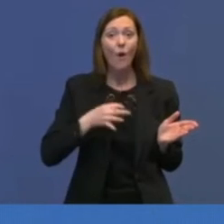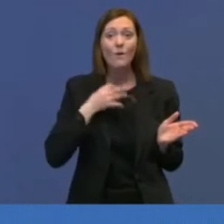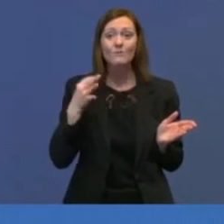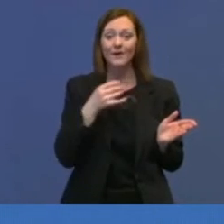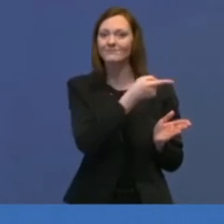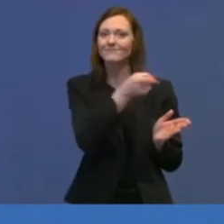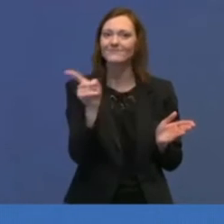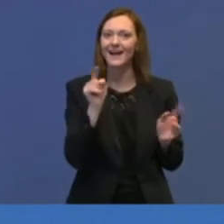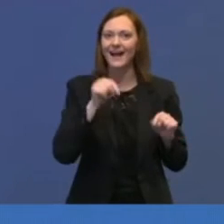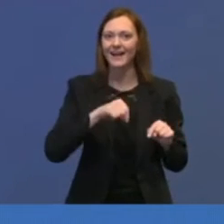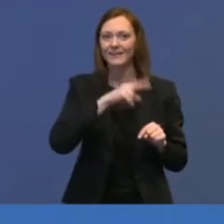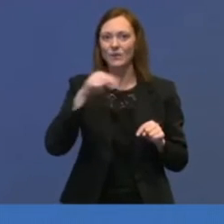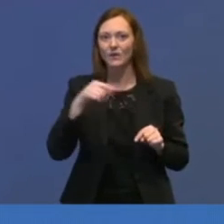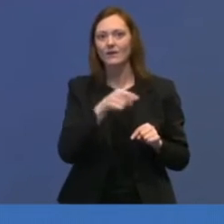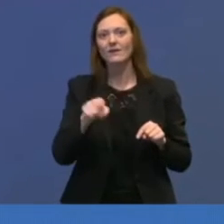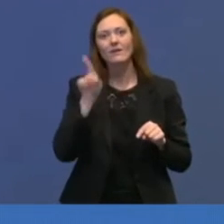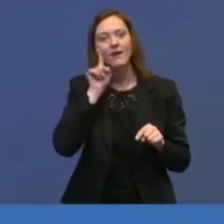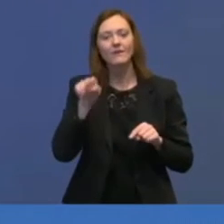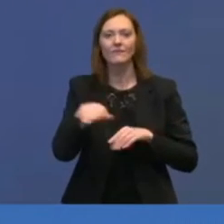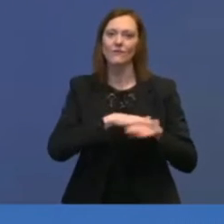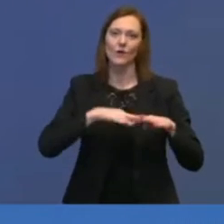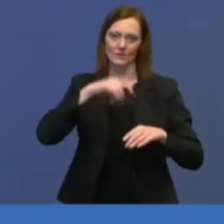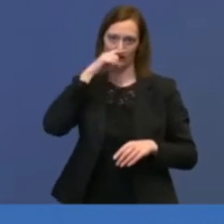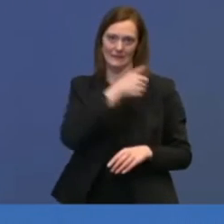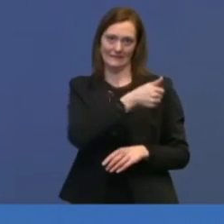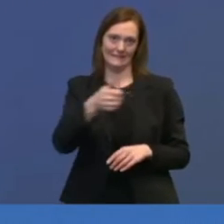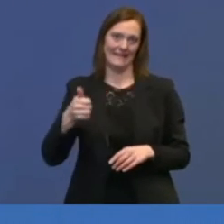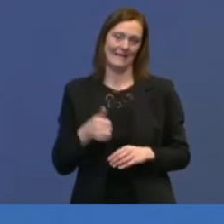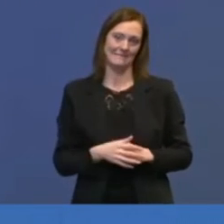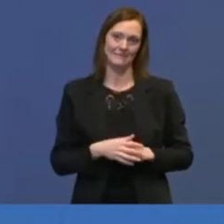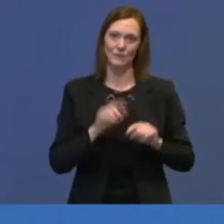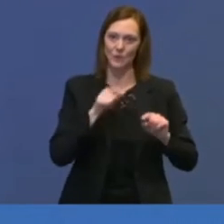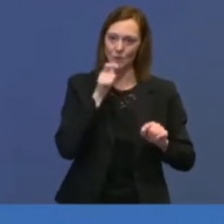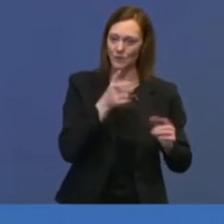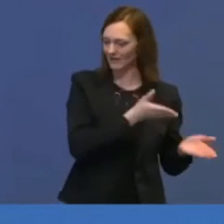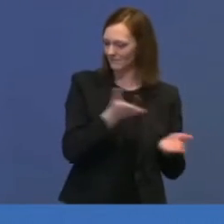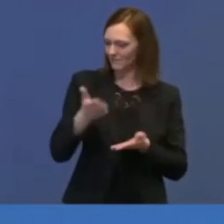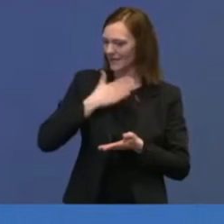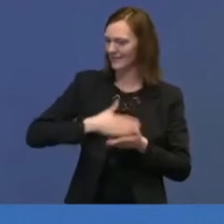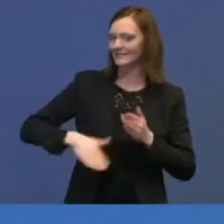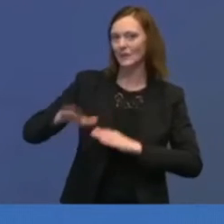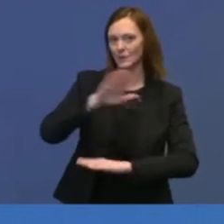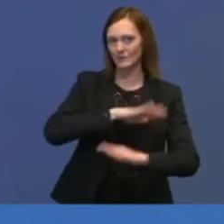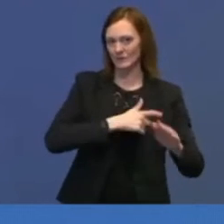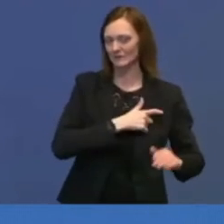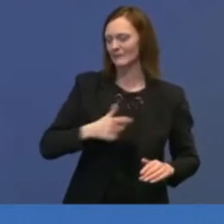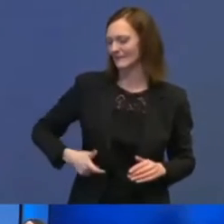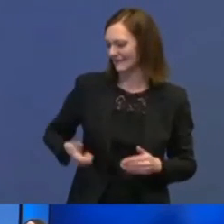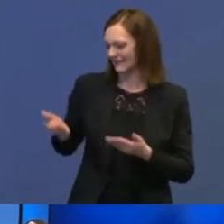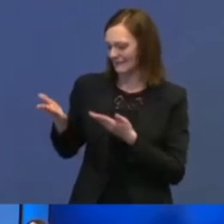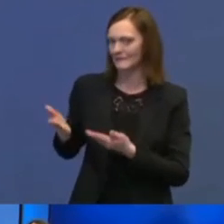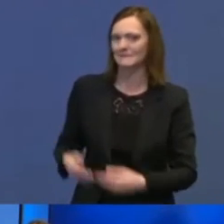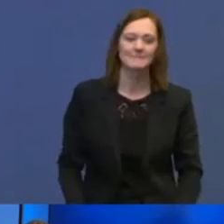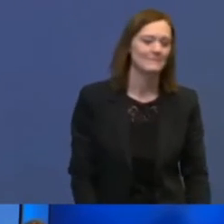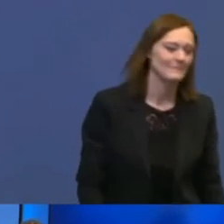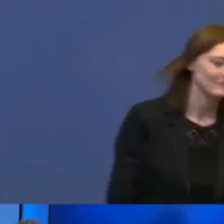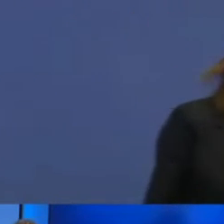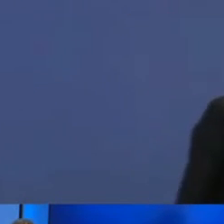shahabka nurwi ay taraymen wa naa giy ay samayyan. Xa tawa waxan kura jene wasirka aafi matki ya tarayyalka.